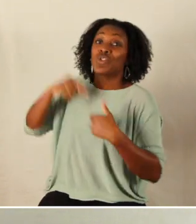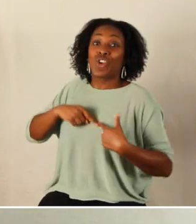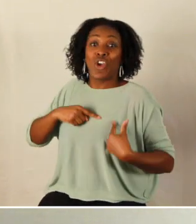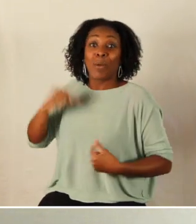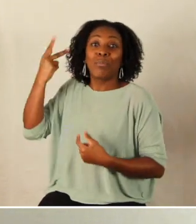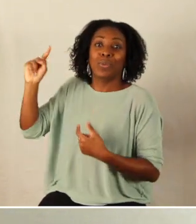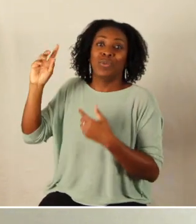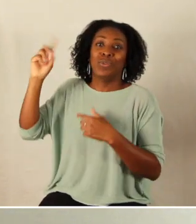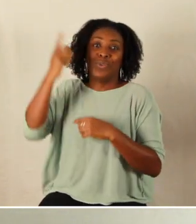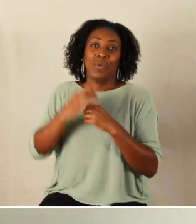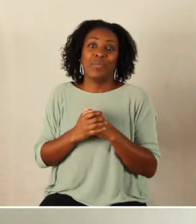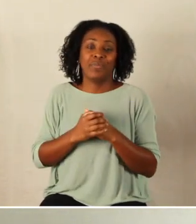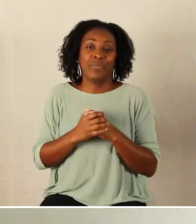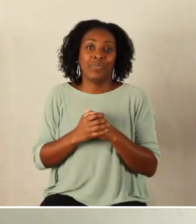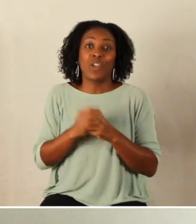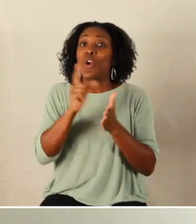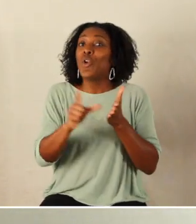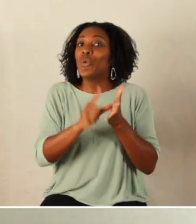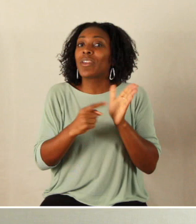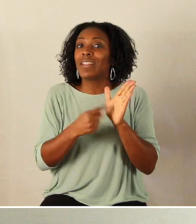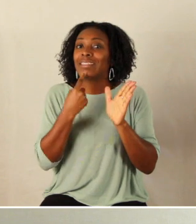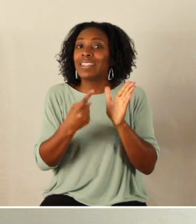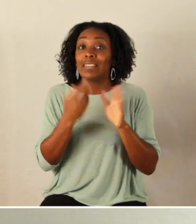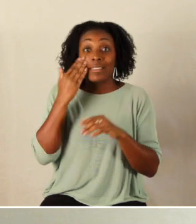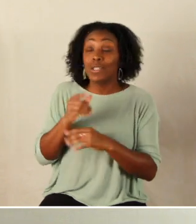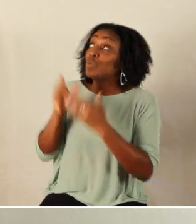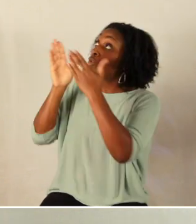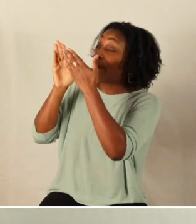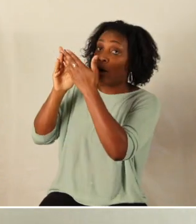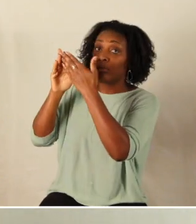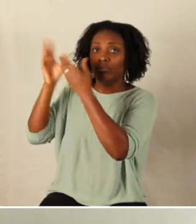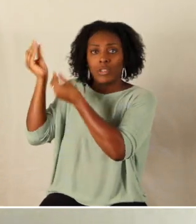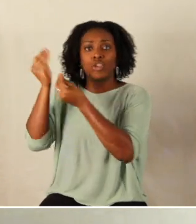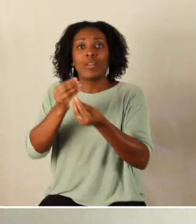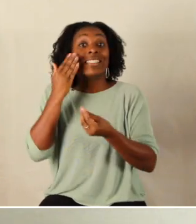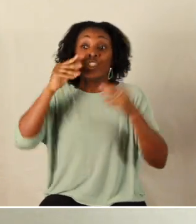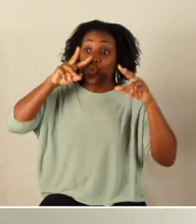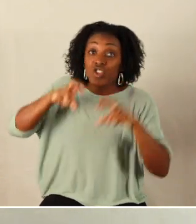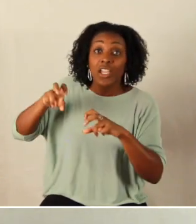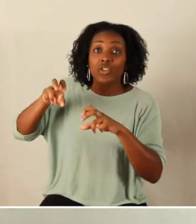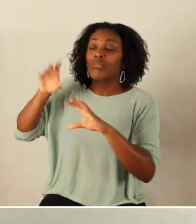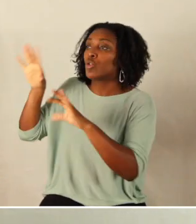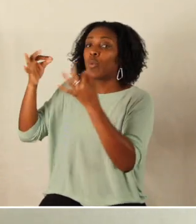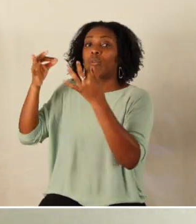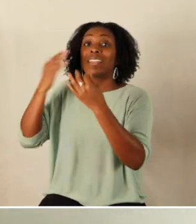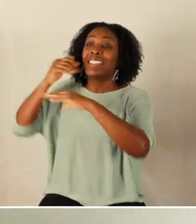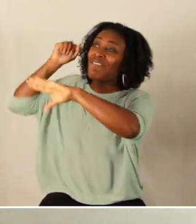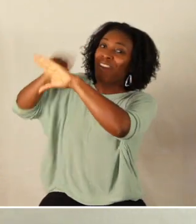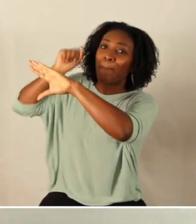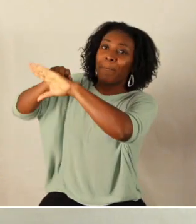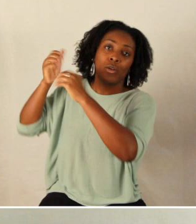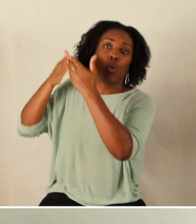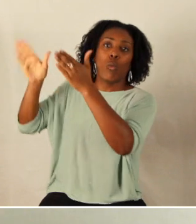Luc 11,10 nous dit « Car quiconque demande reçoit, celui qui cherche trouve, et l'on ouvre à celui qui frappe. » Il y a